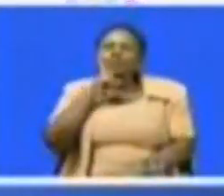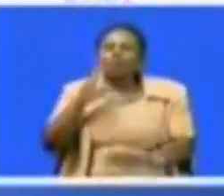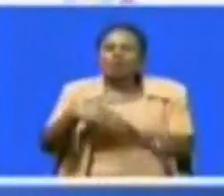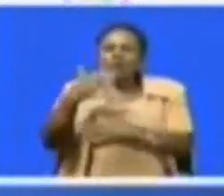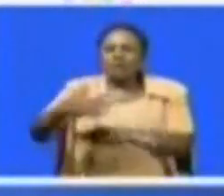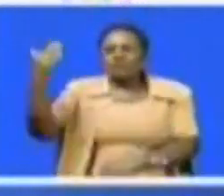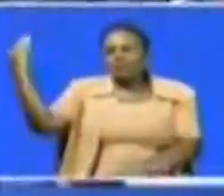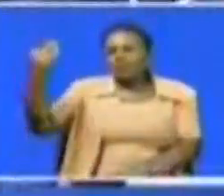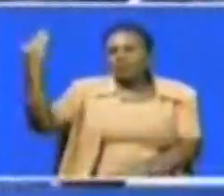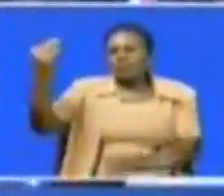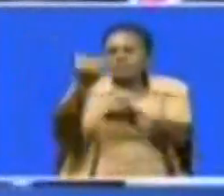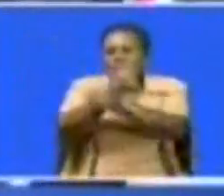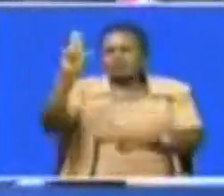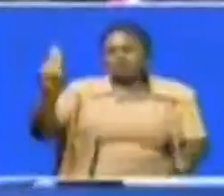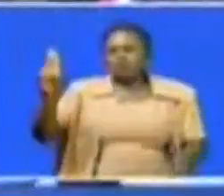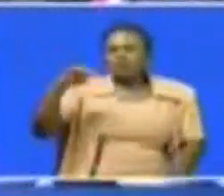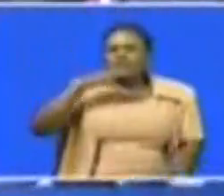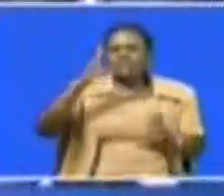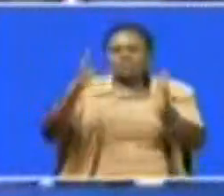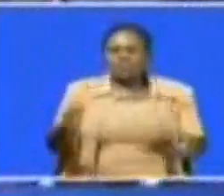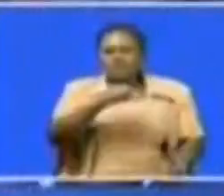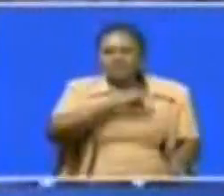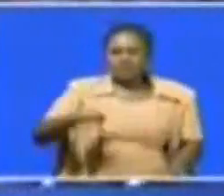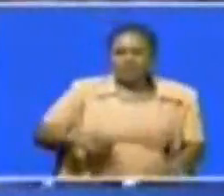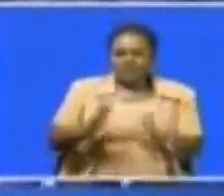hapo kesho baada ya hotuba ya Rais Kenyatta, Spika wa Seneti na Bunge na Jaji Mkuu David